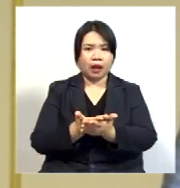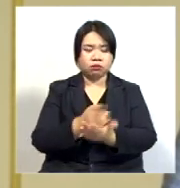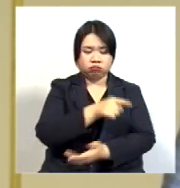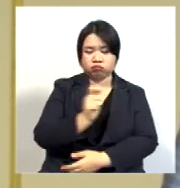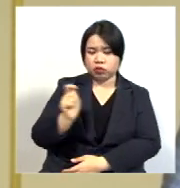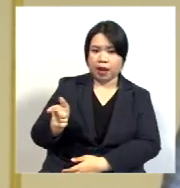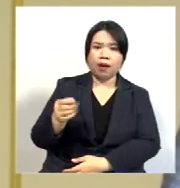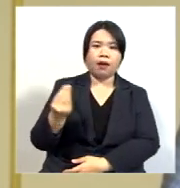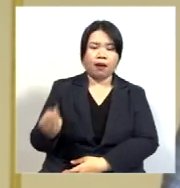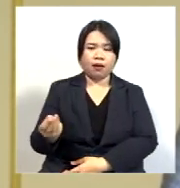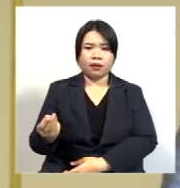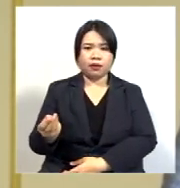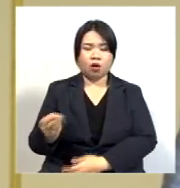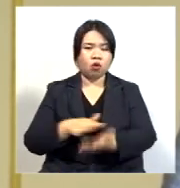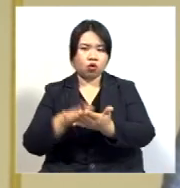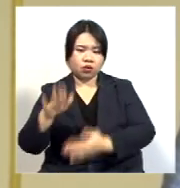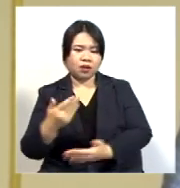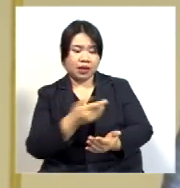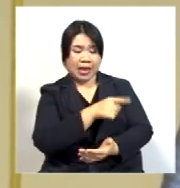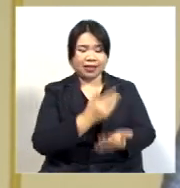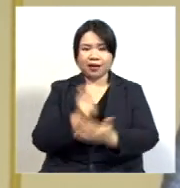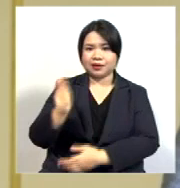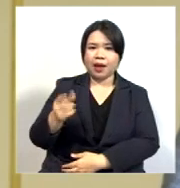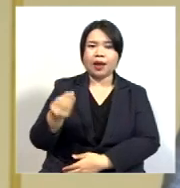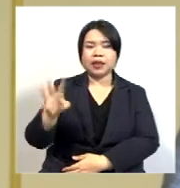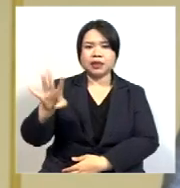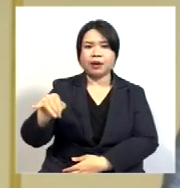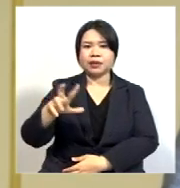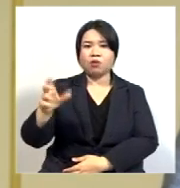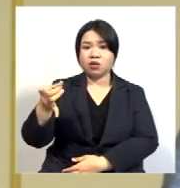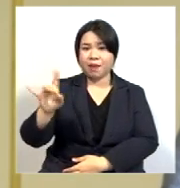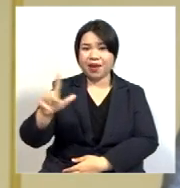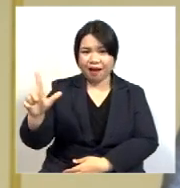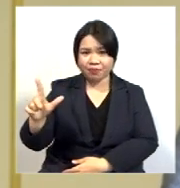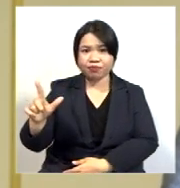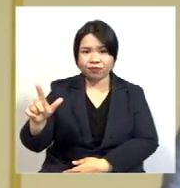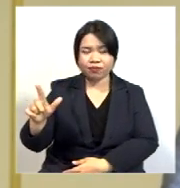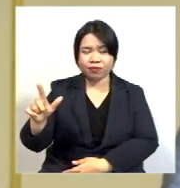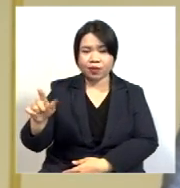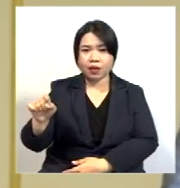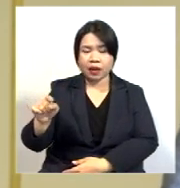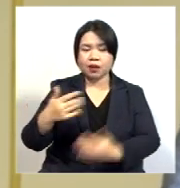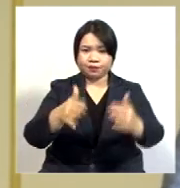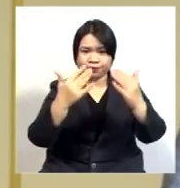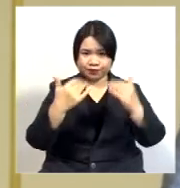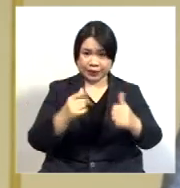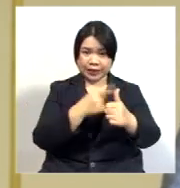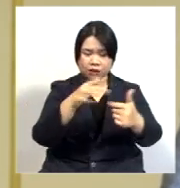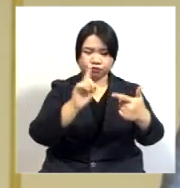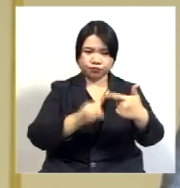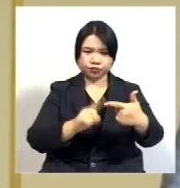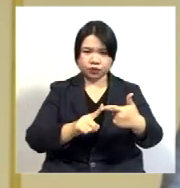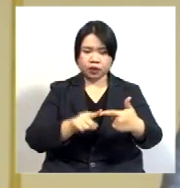ำระให้กับการทางพิเศษต้องชำระให้ BEM เนี่ย 4,318 ล้านบาทถัดมาคดีที่2 BM